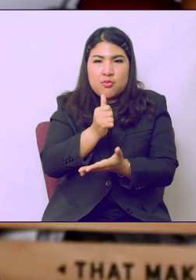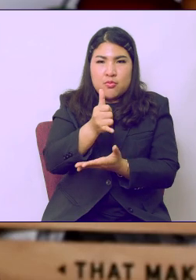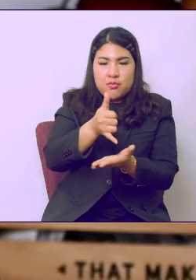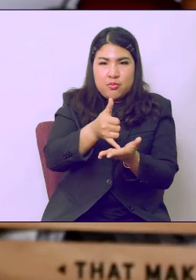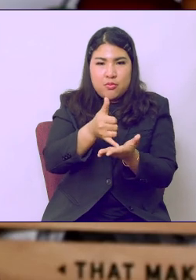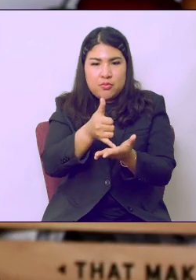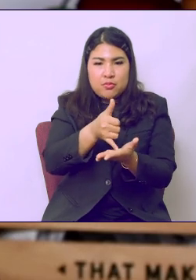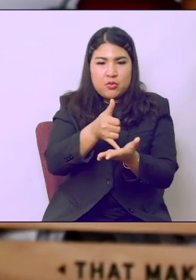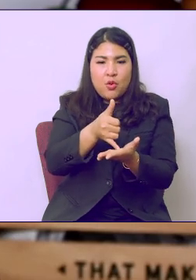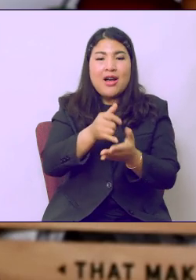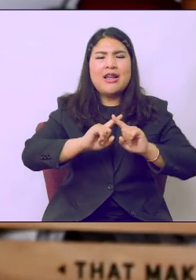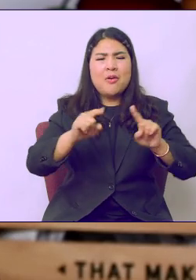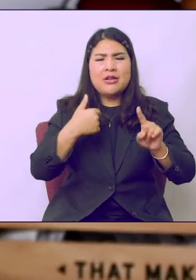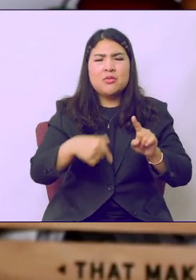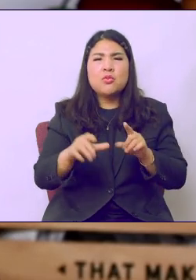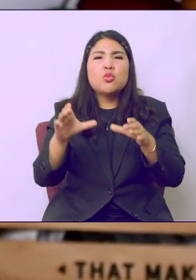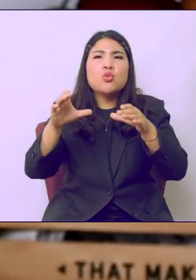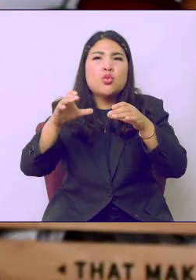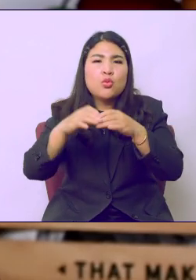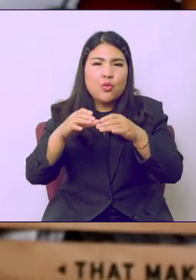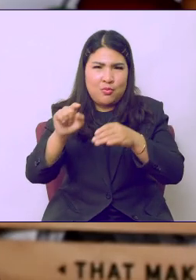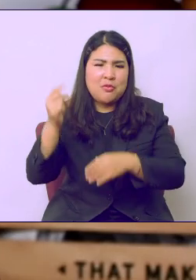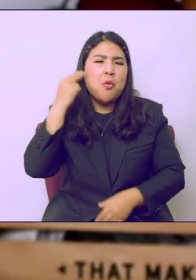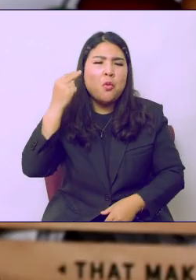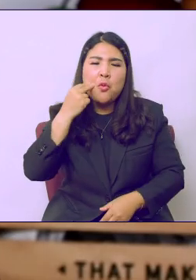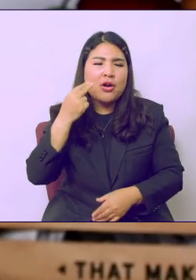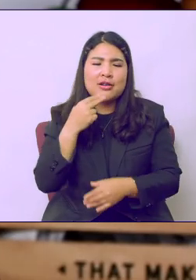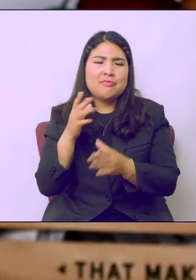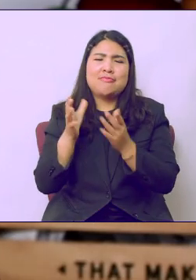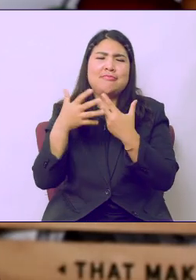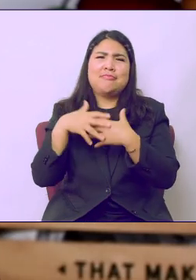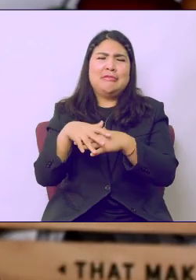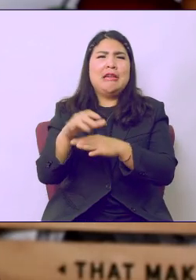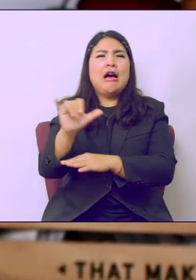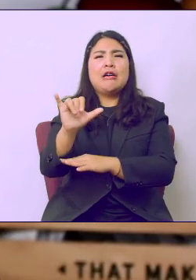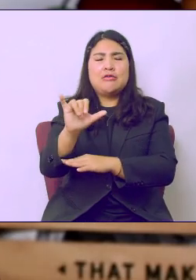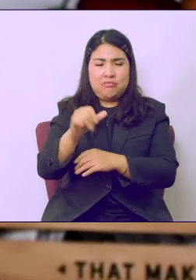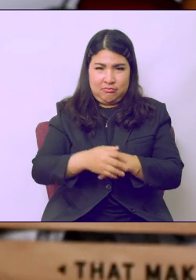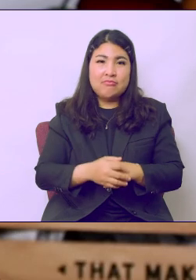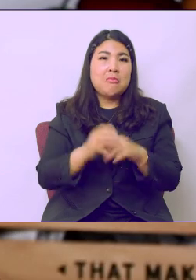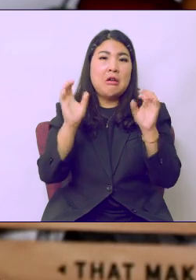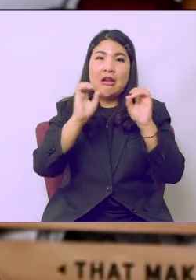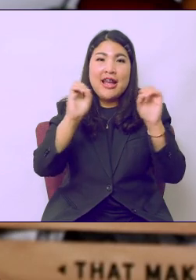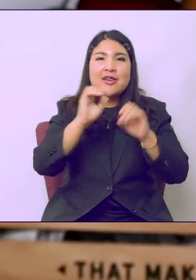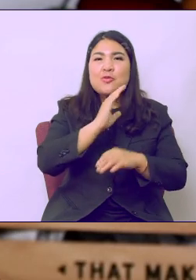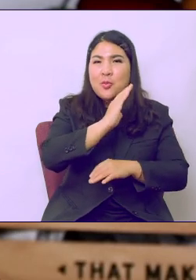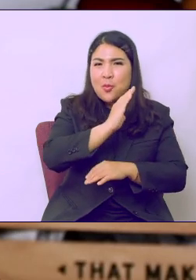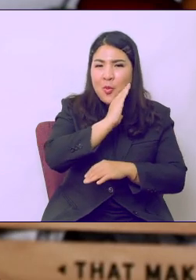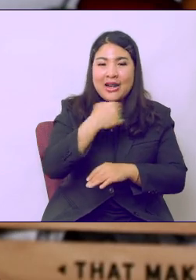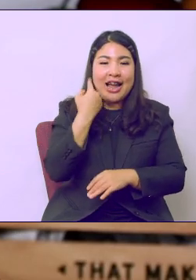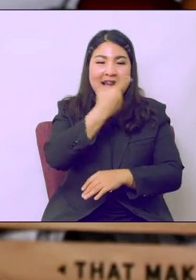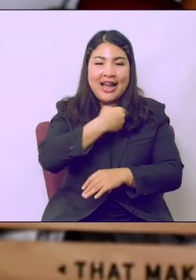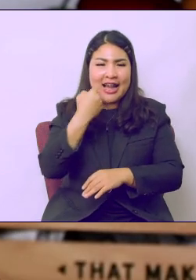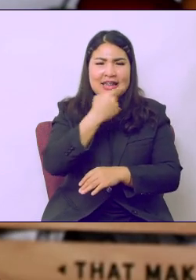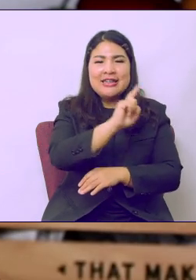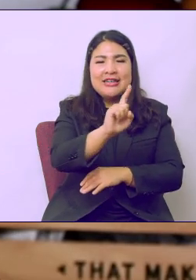กลุ่มเหลือกลุ่มเดียวที่ยังไม่เคยเข้าไปนะกลุ่มบกพร่องทางการได้ยินน่ะเออผมก็ถ้าถ้าถ้ามีที่ไหนแบบอยาก